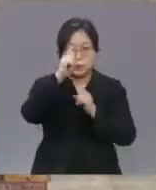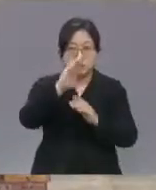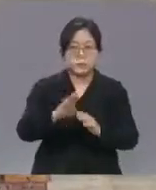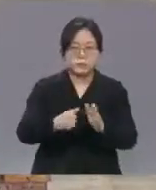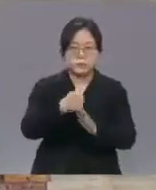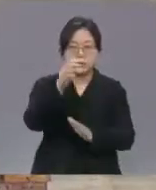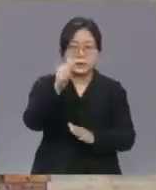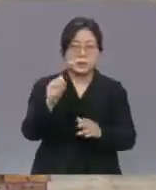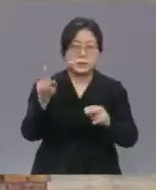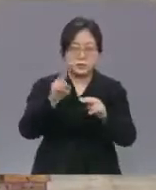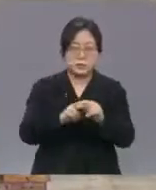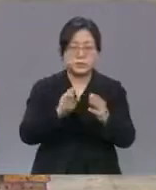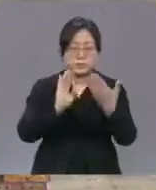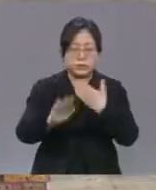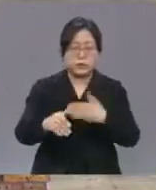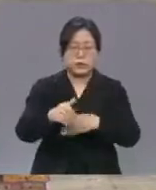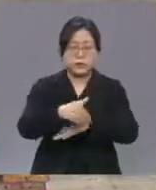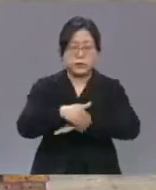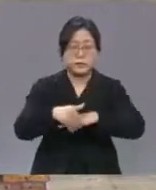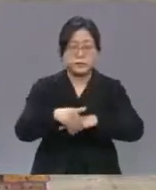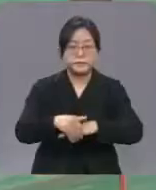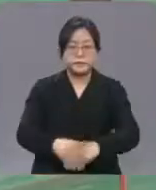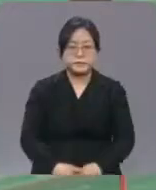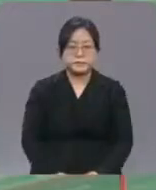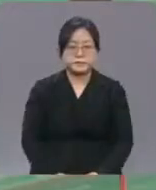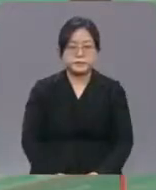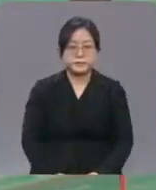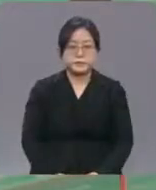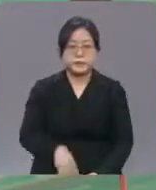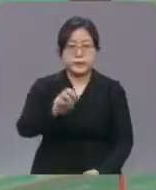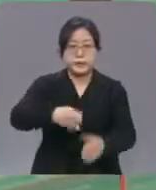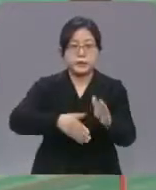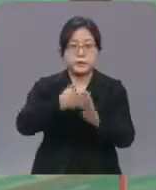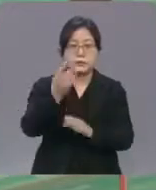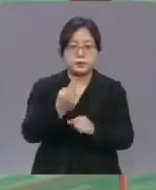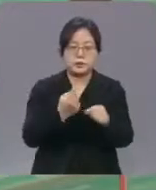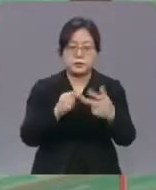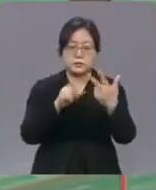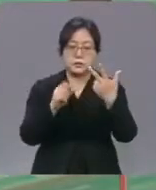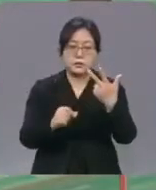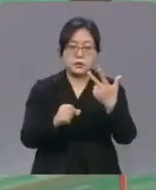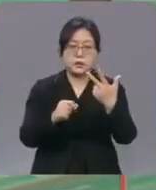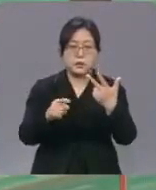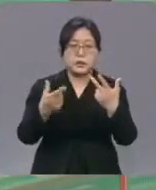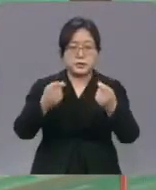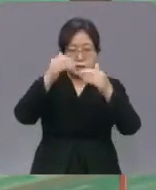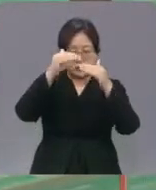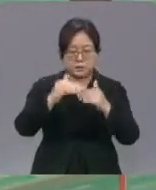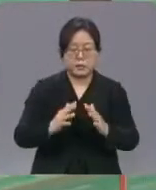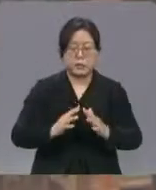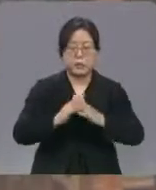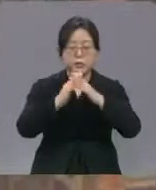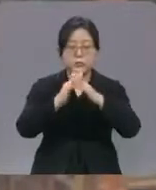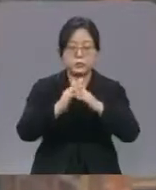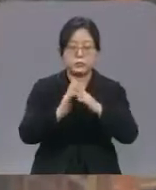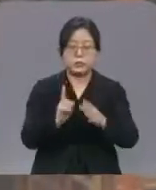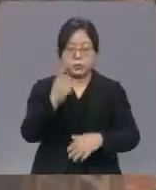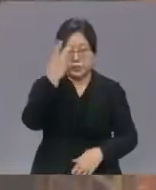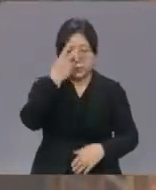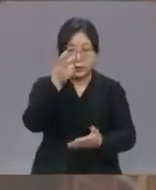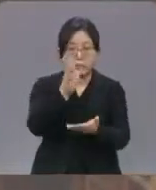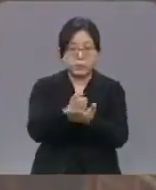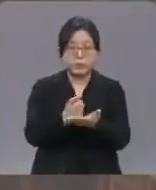시장 취임 후 광주시의 방침이었기 때문입니다. 광주시는 지난해 7월엔 이 같은 내용의 건축물 높이관리